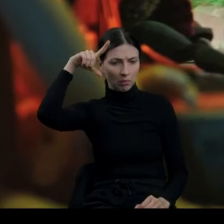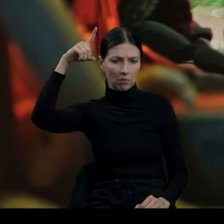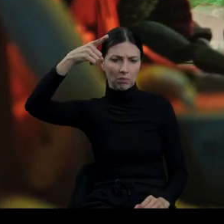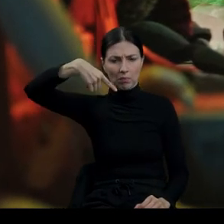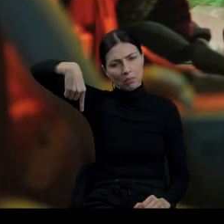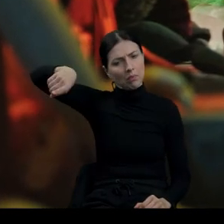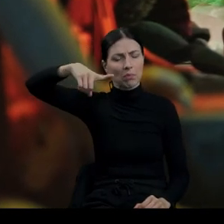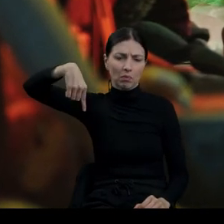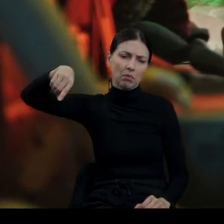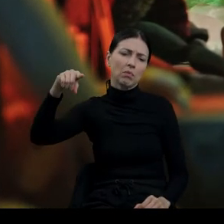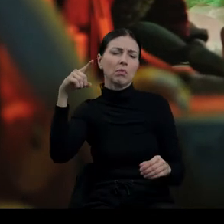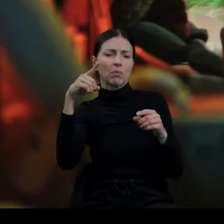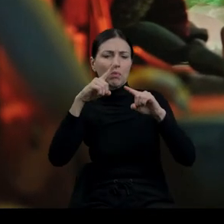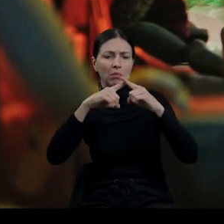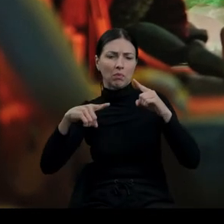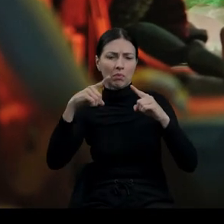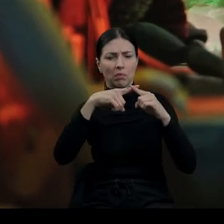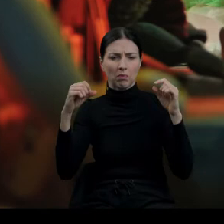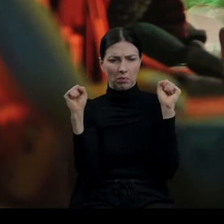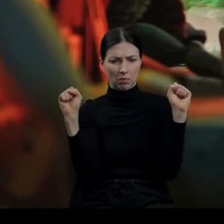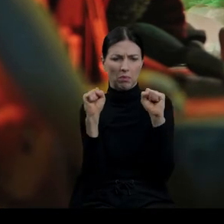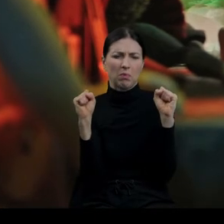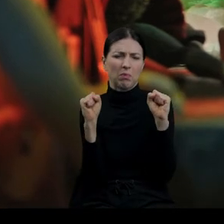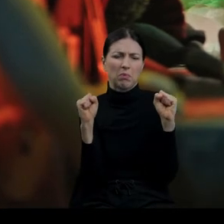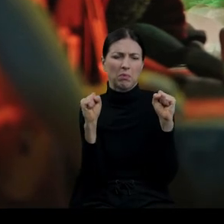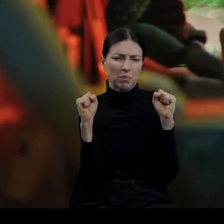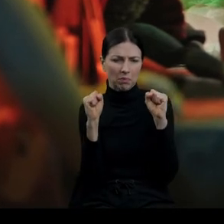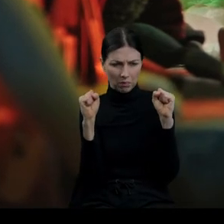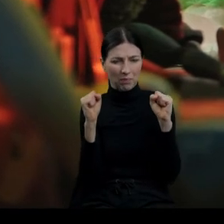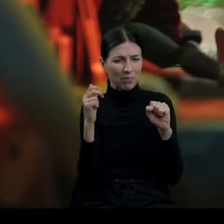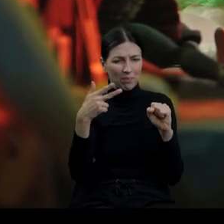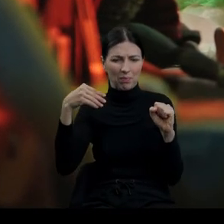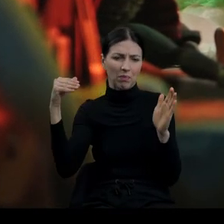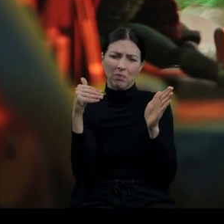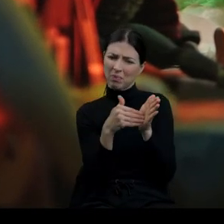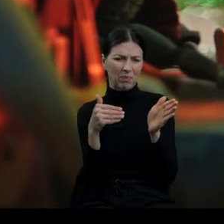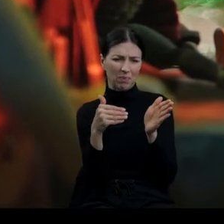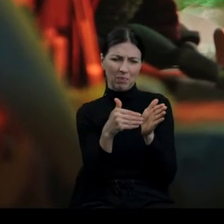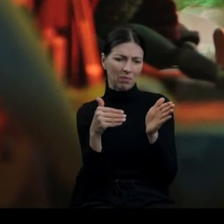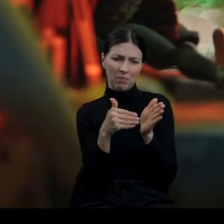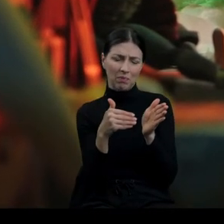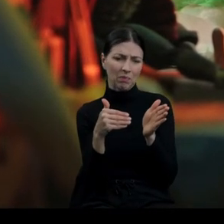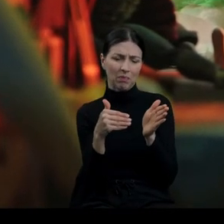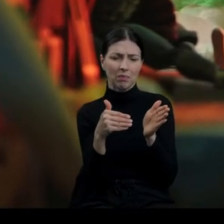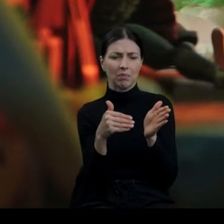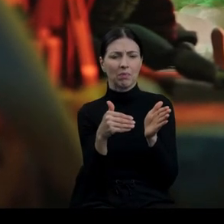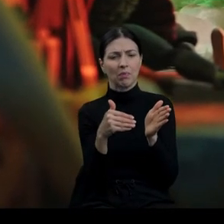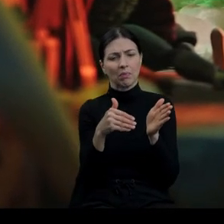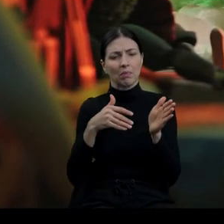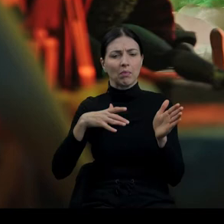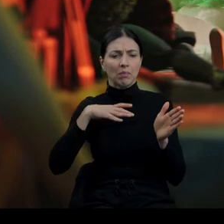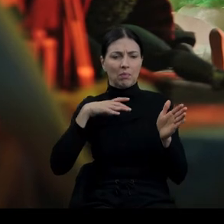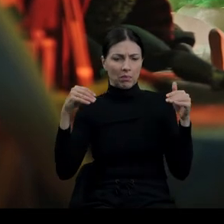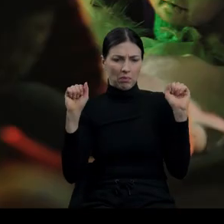Nikt nie chciał zahaczać o to, no bo jakby co tu zrobić, żeby tego kantora